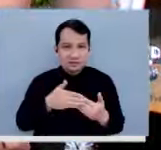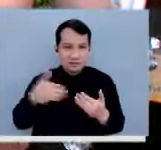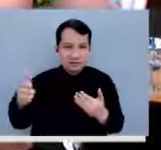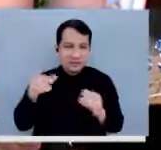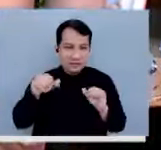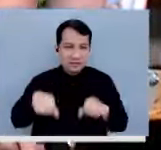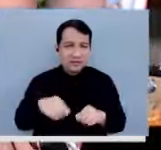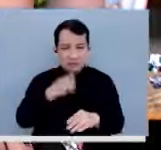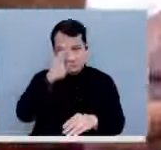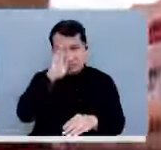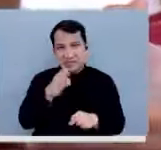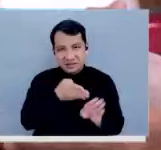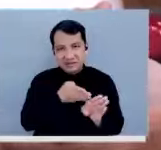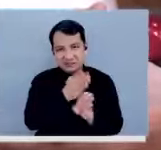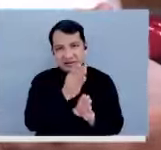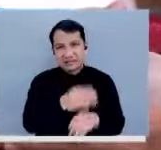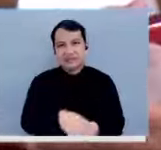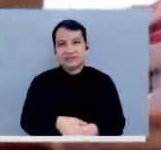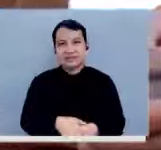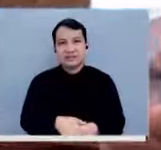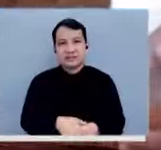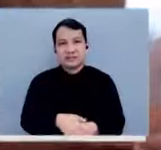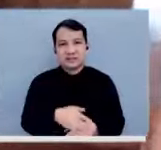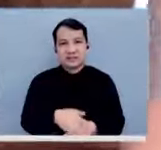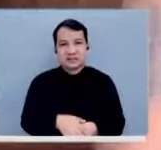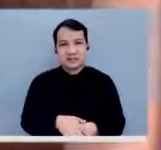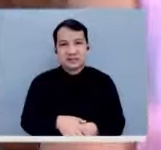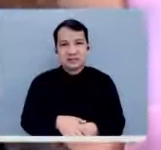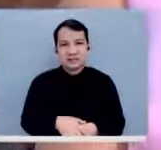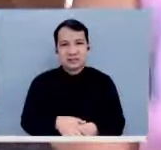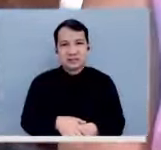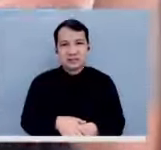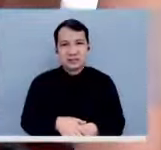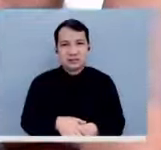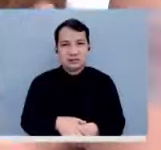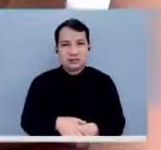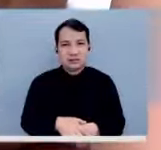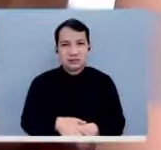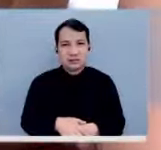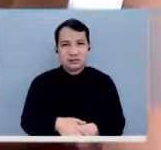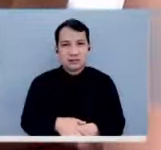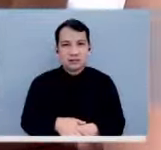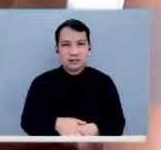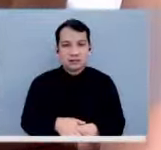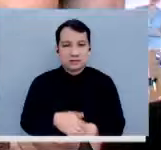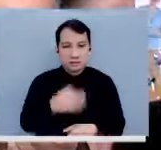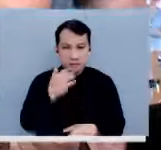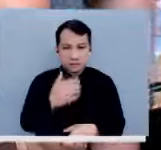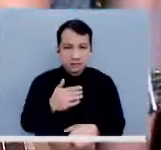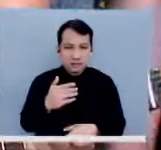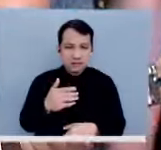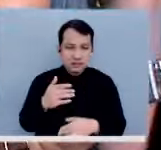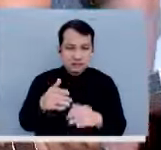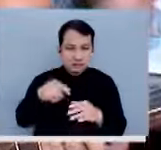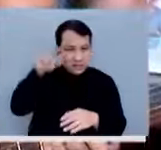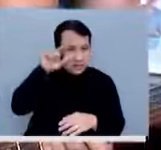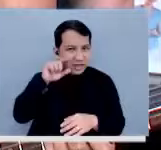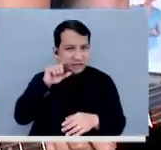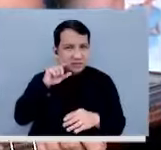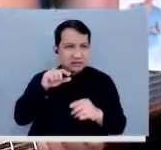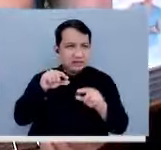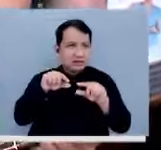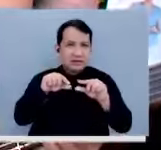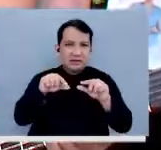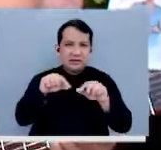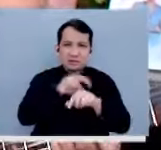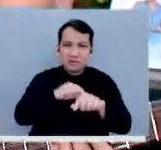yes. Ayun. Exactly. I love that. Uh-oh. I mean, kasi, well, breaking gender norms. Parang yeah. These days kasi, it's very normal na